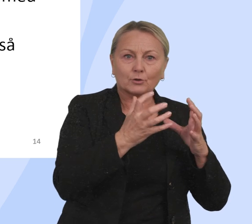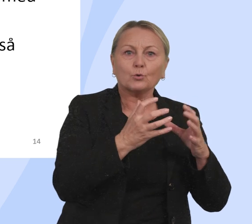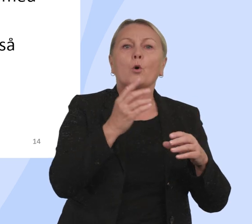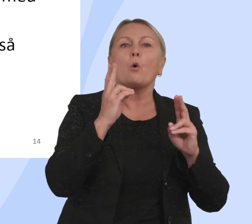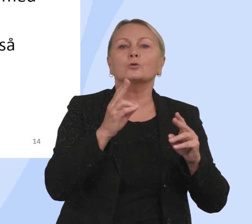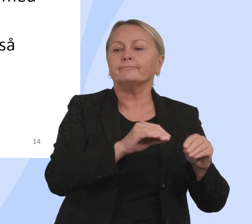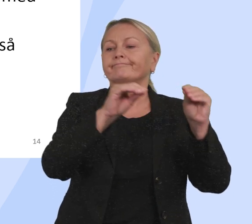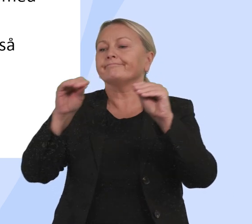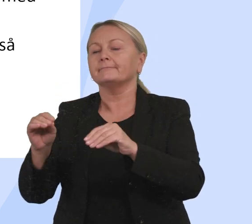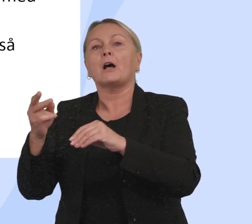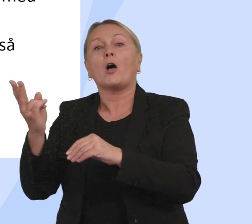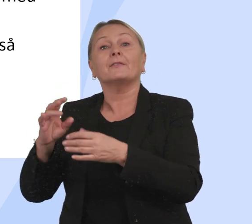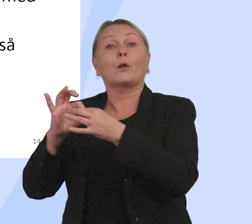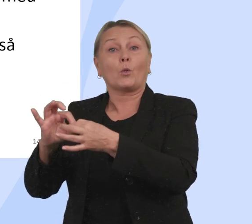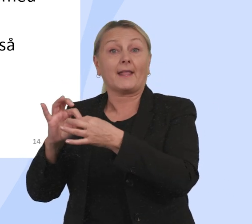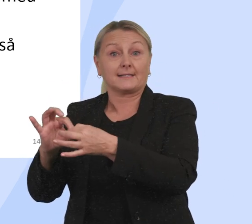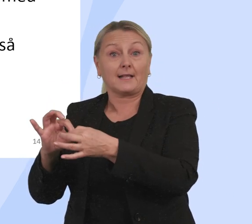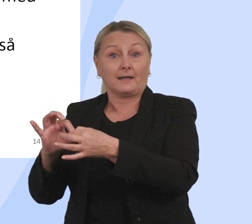overføre til andre kontekster.